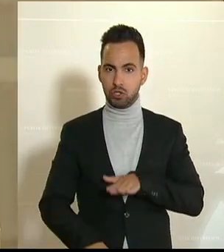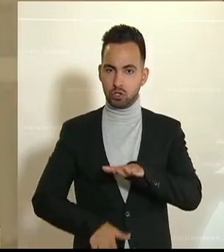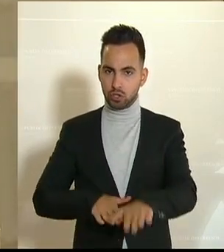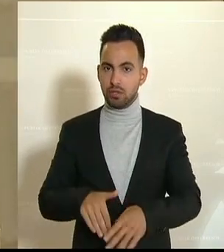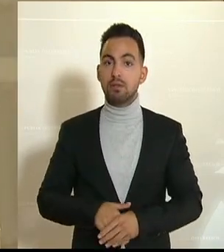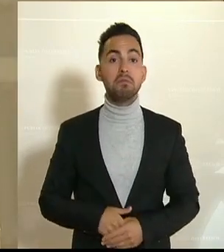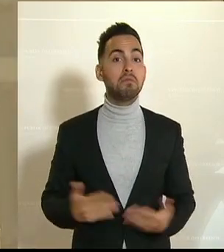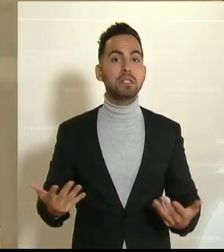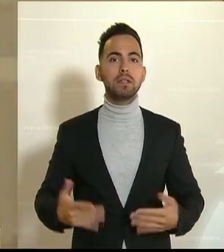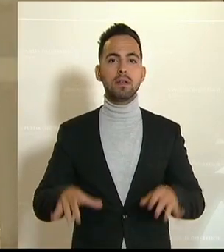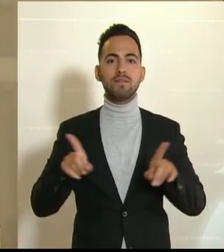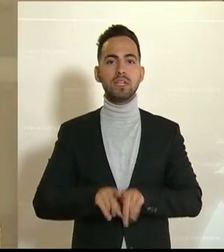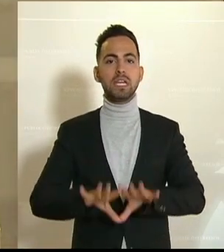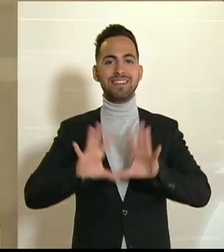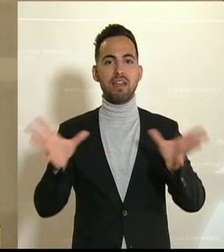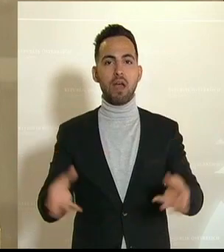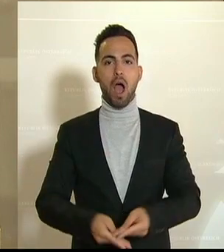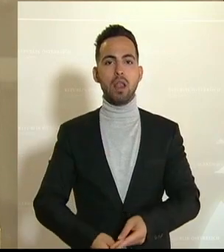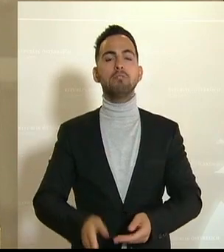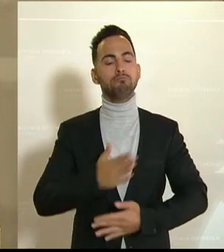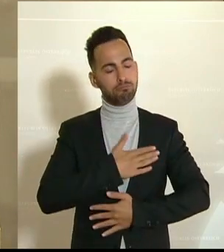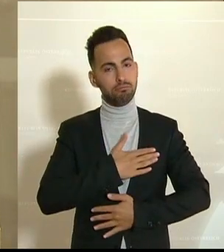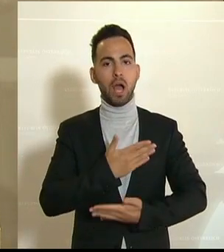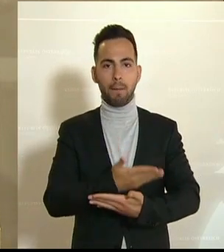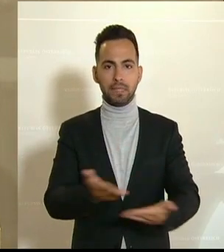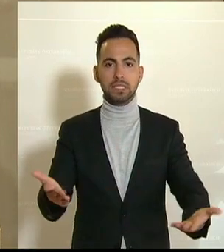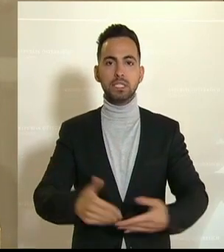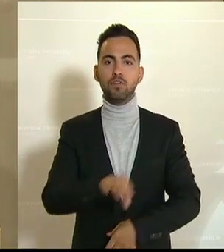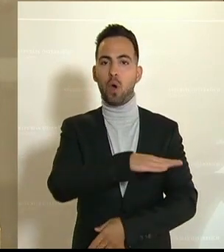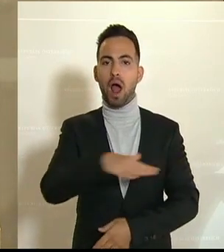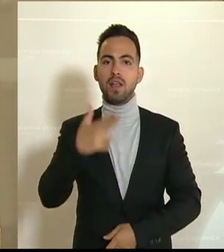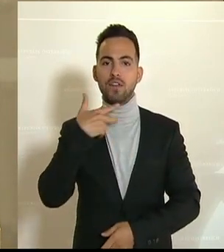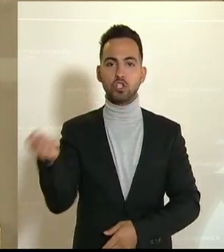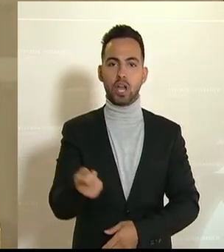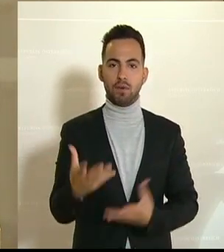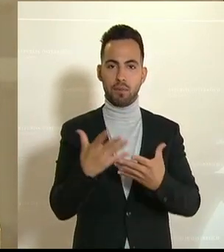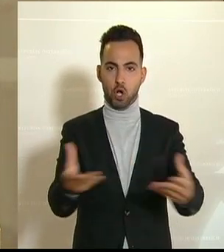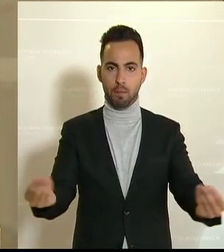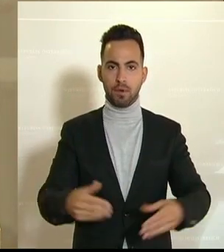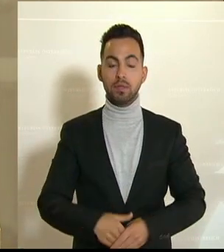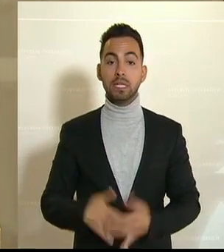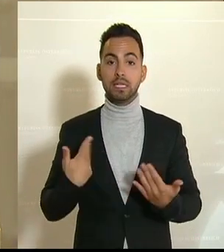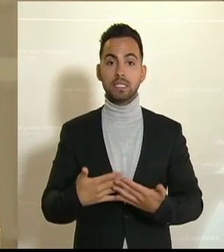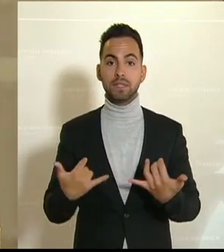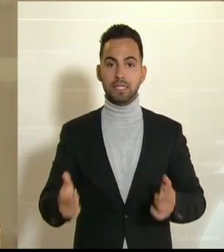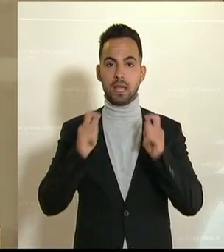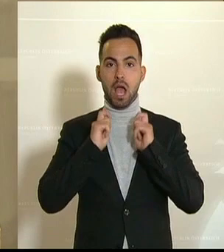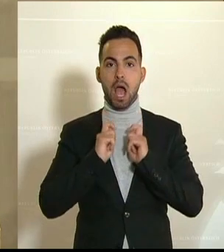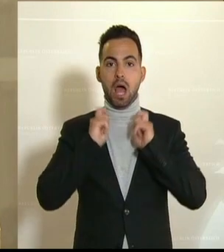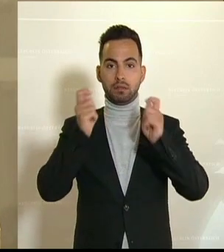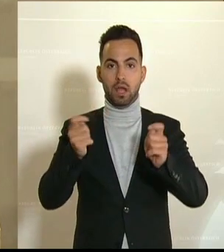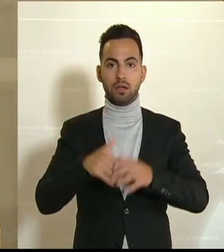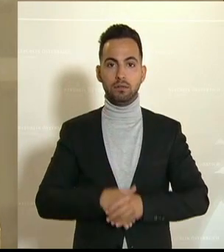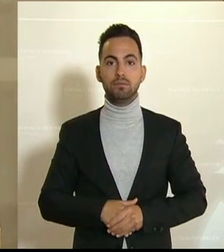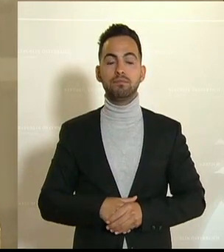erlassen Sie dann eine Generalamnestie für all jene, die gestraft wurden. Und dementsprechend darf ich auch den Antrag einbringen, einen Antrag